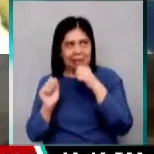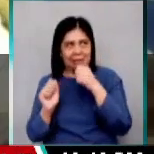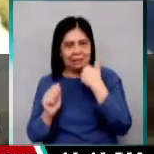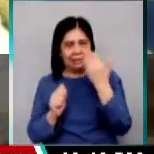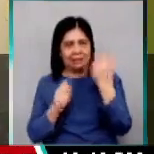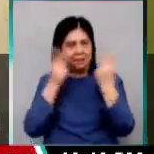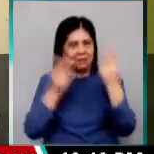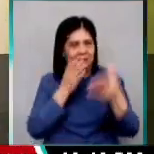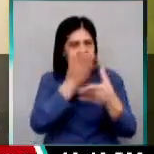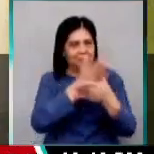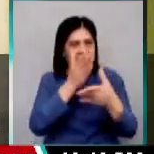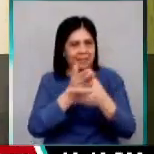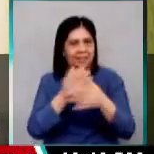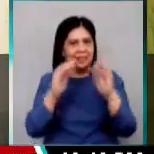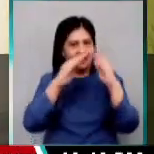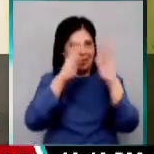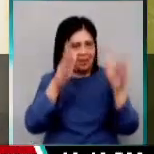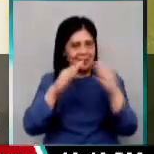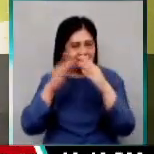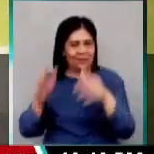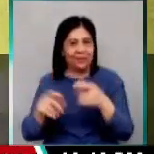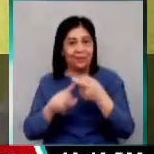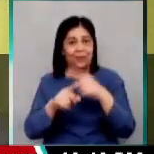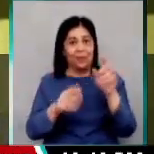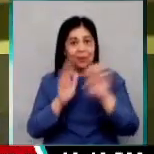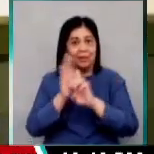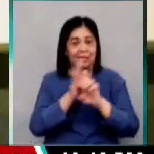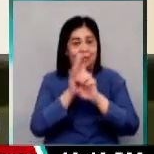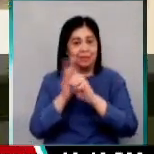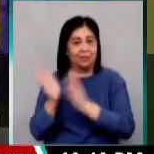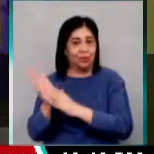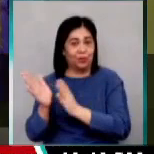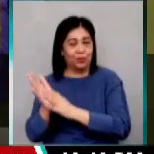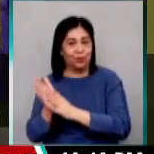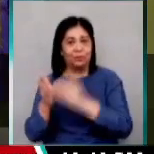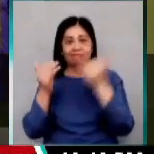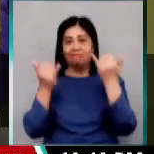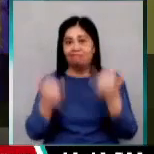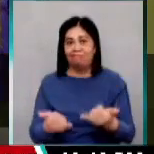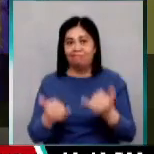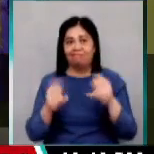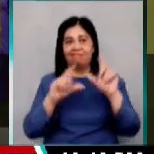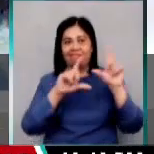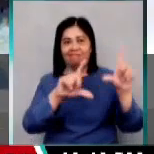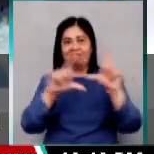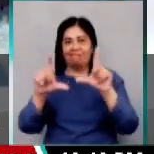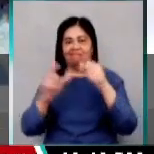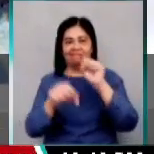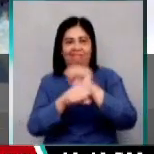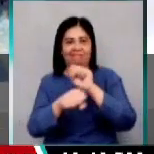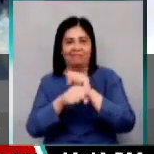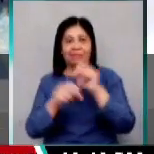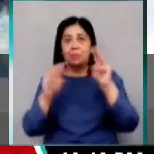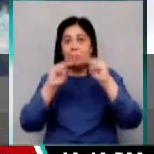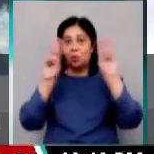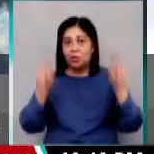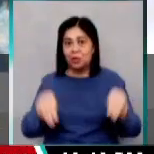mga bahay. Mula sa mga exhibits sa eskwelahan, ngayon, tampok na ang kanyang mga obra sa museum. Meron